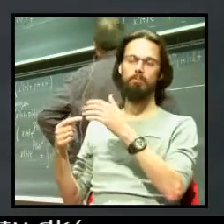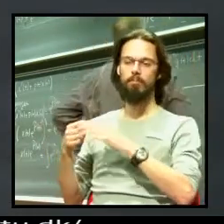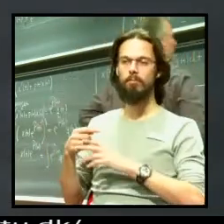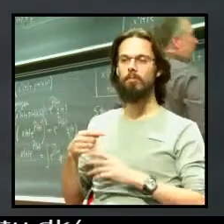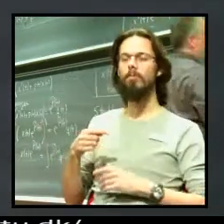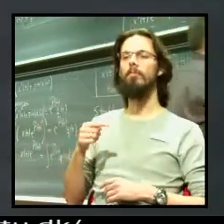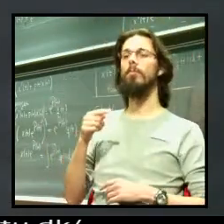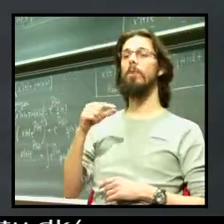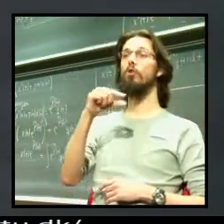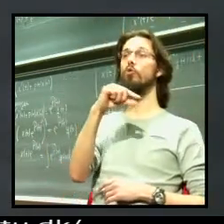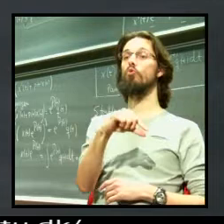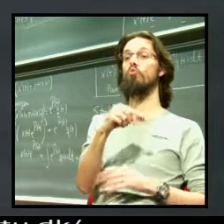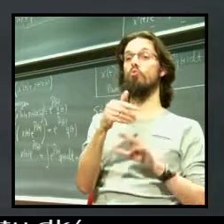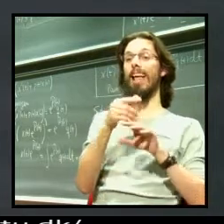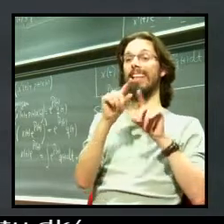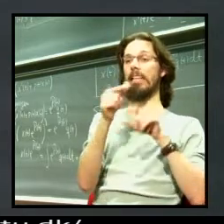det er jo højre siden.